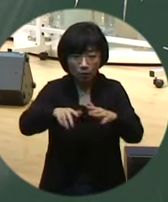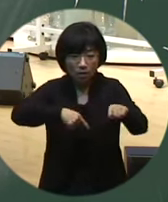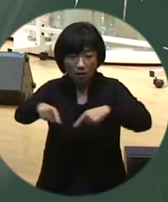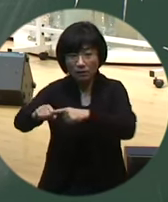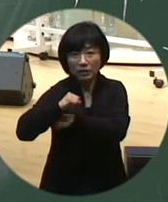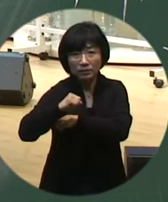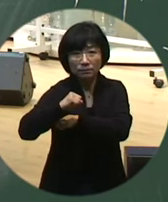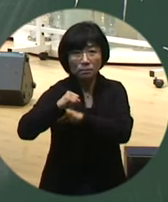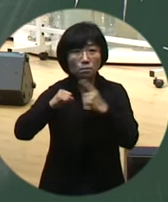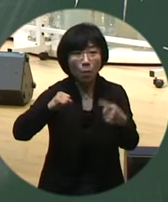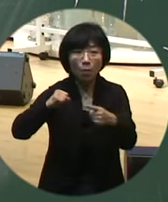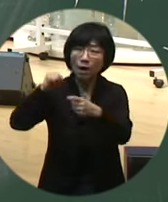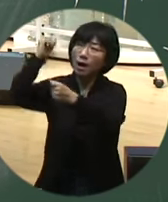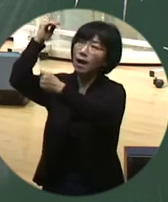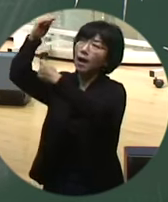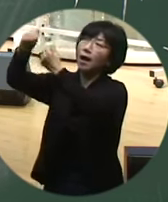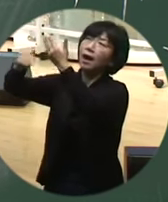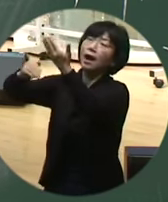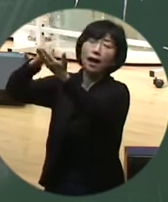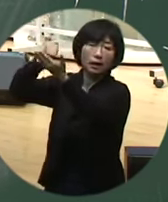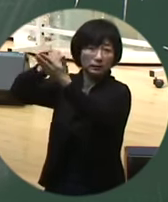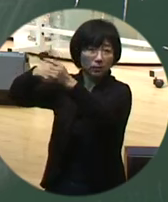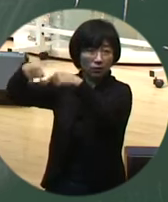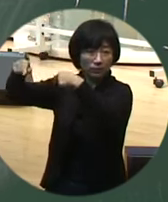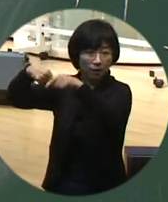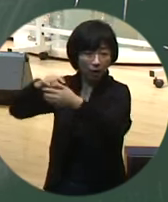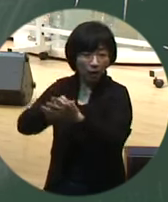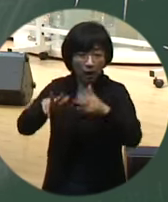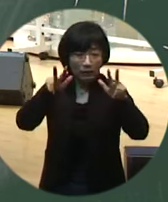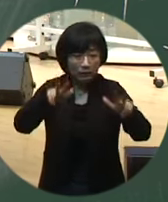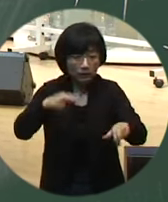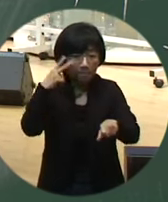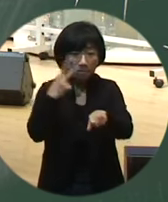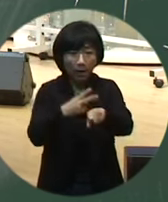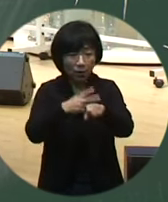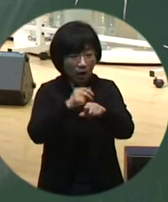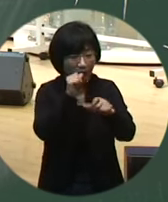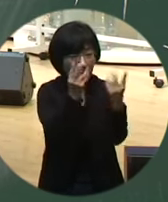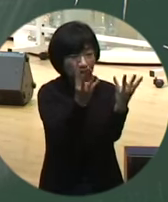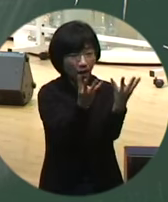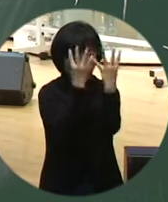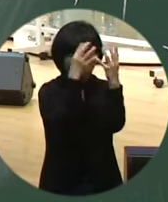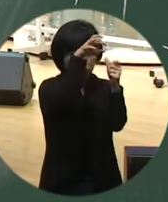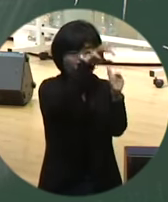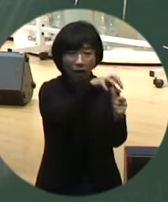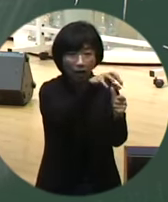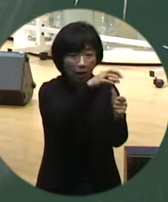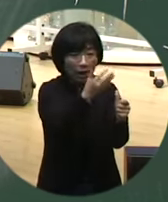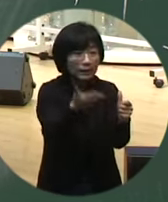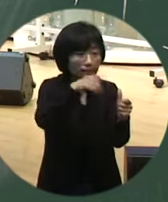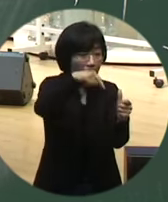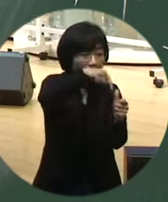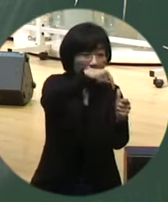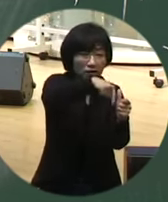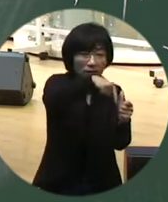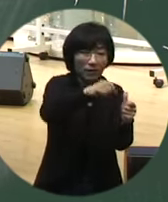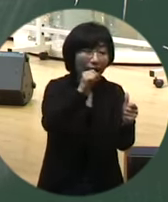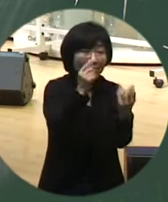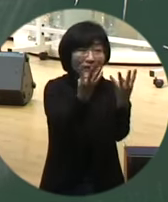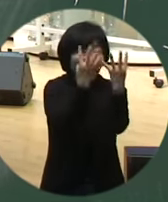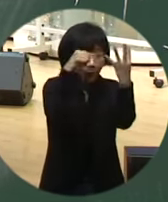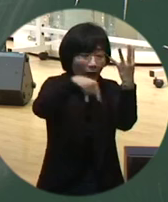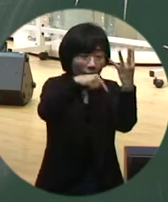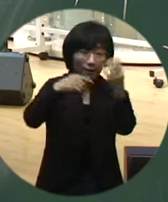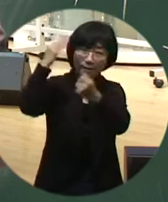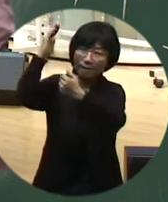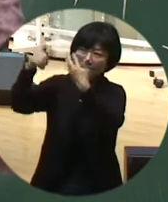Still, God's sovereignty is at work. 바울이 감옥에 있지만 And though Paul was in prison, 그 감옥 안에 하나님의 주권이 역사하는 거예요. Still, God's sovereignty